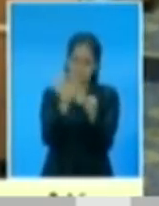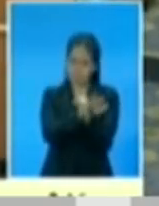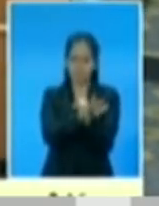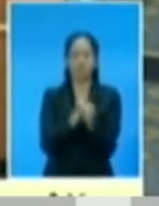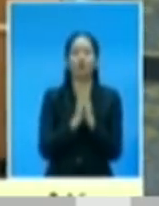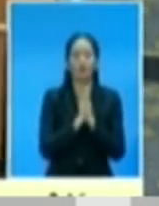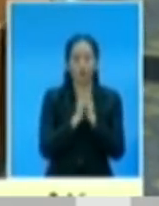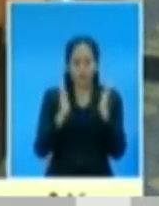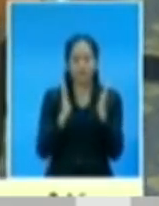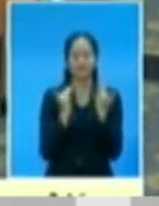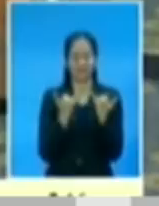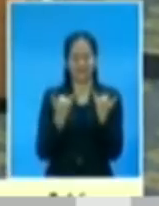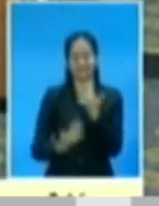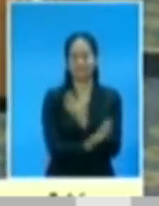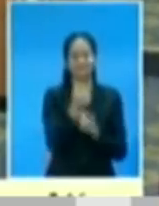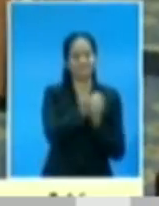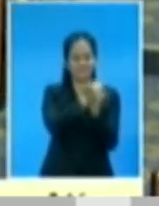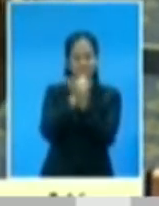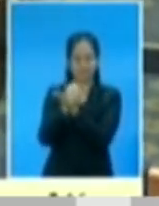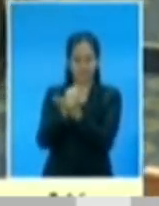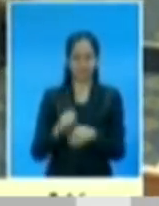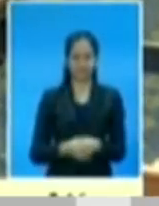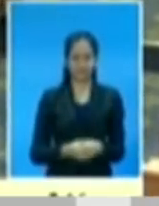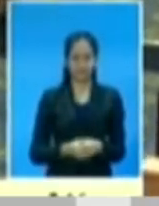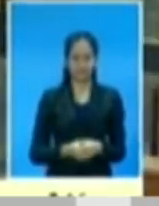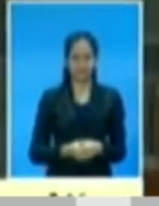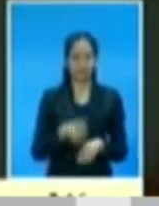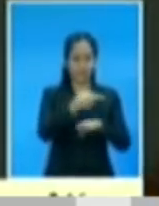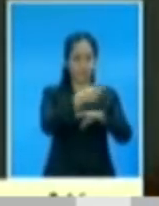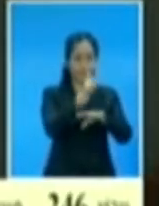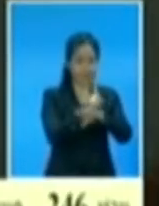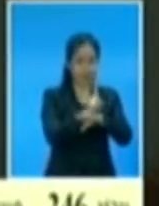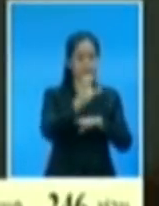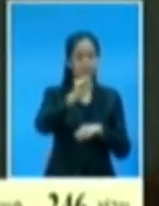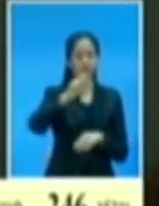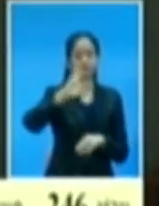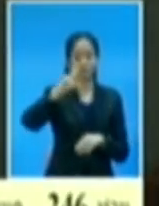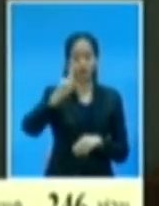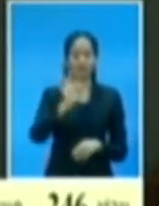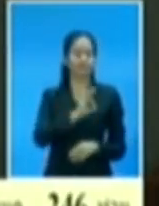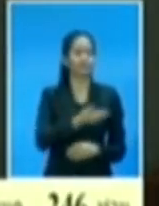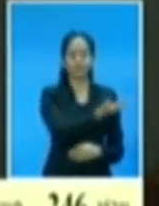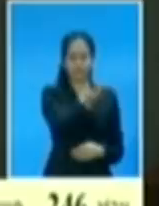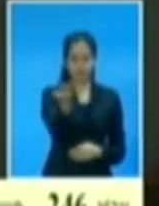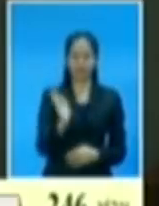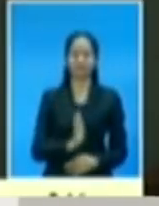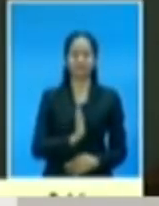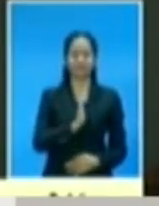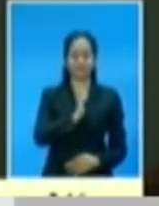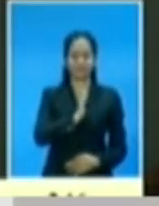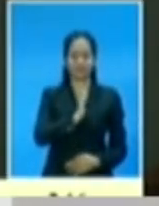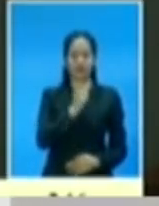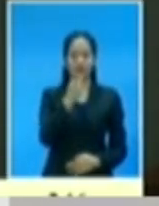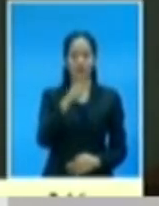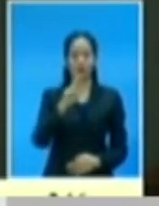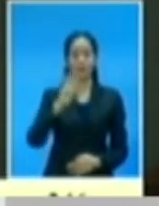อยและรับมือภัยคุกคามใหม่อีก 95,800 ล้านบาทอันนี้ NFP ก็รายงานนะฮะว่ารัฐบาลทหารไทยเนี่ยของ